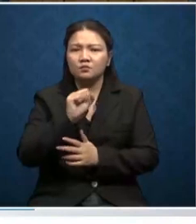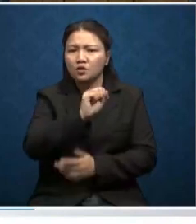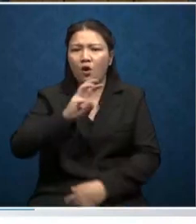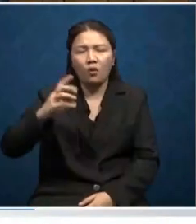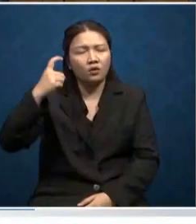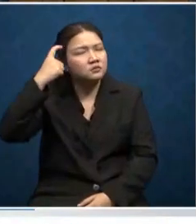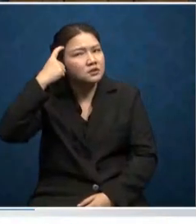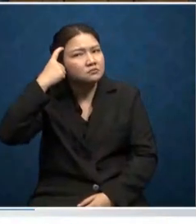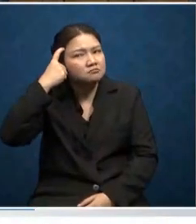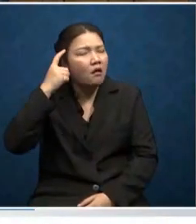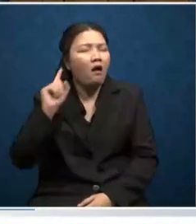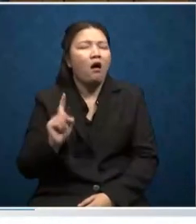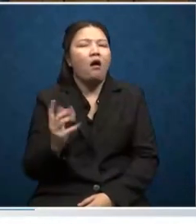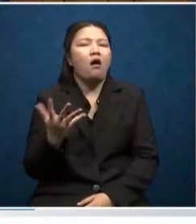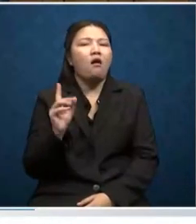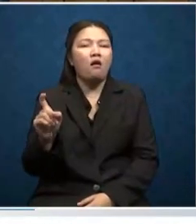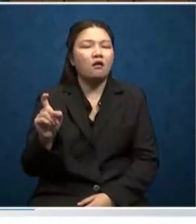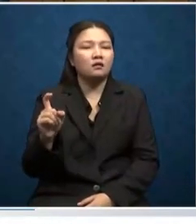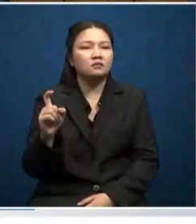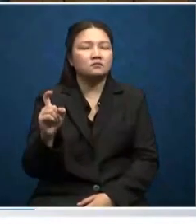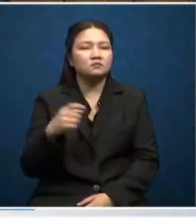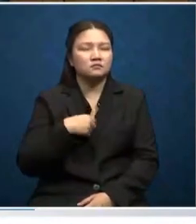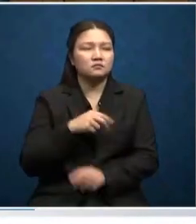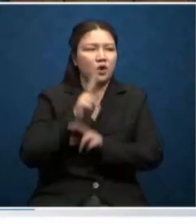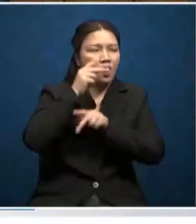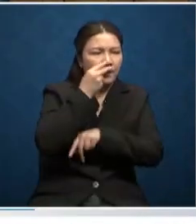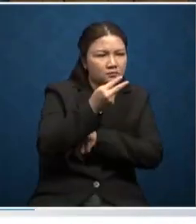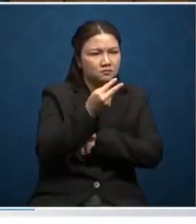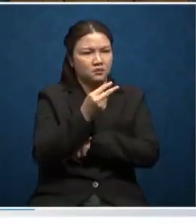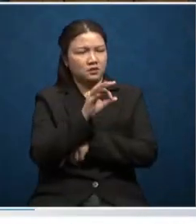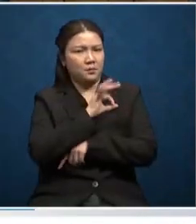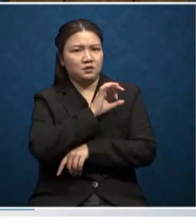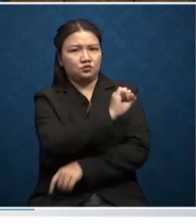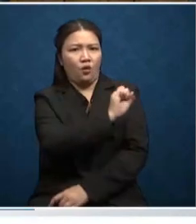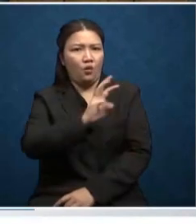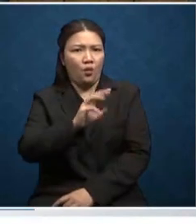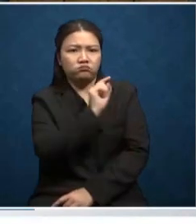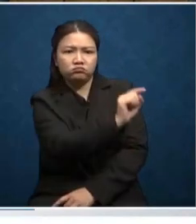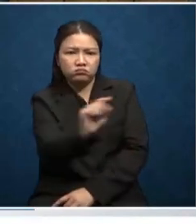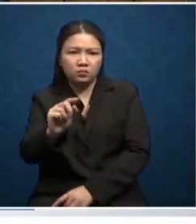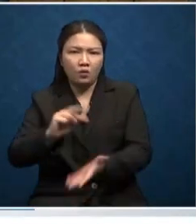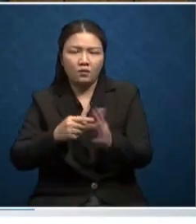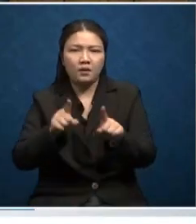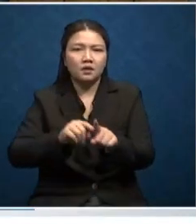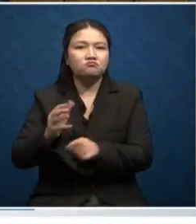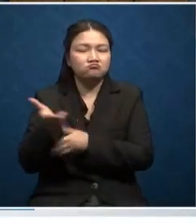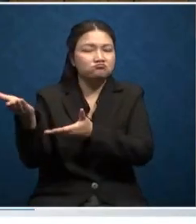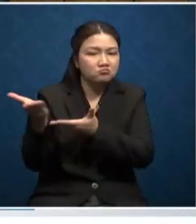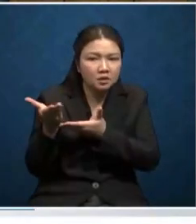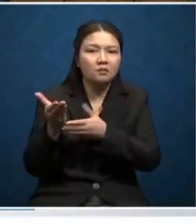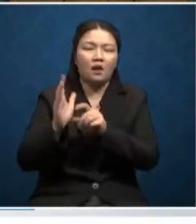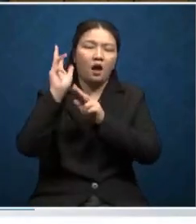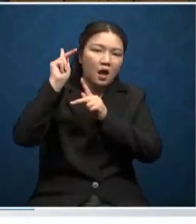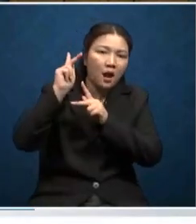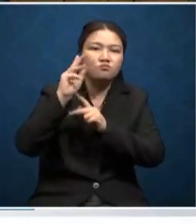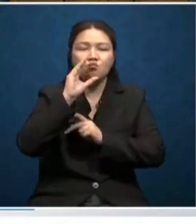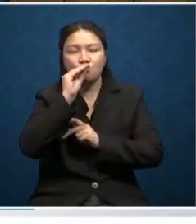เห็นอย่างไรหลายท่านออกจะแปลกใจว่าว่าเอ้ยทำไมสมาชิกวุฒิสภาไม่มีใครออกมาให้สัมภาษณ์ไม่เห็น